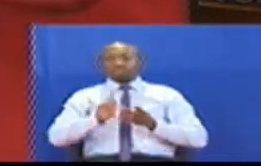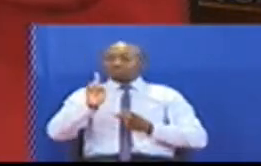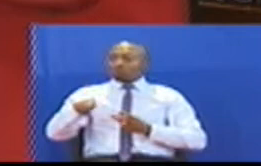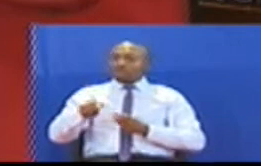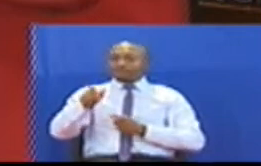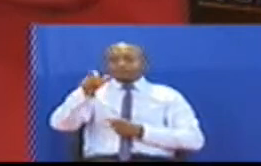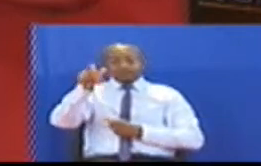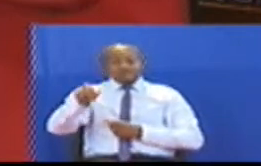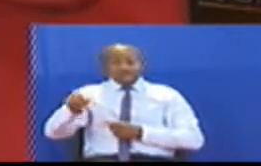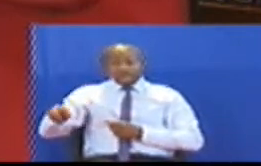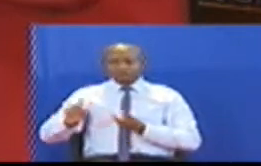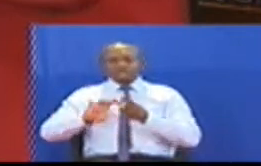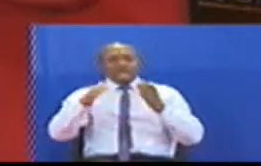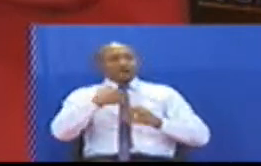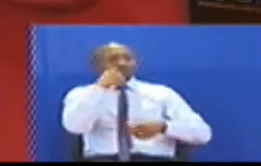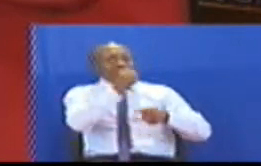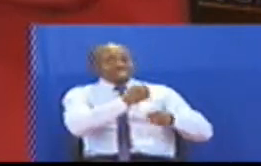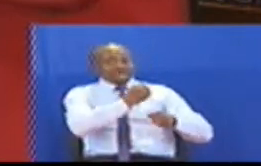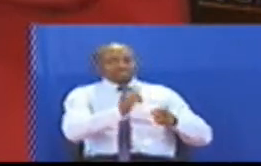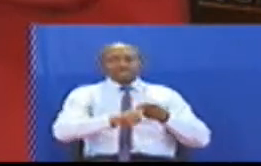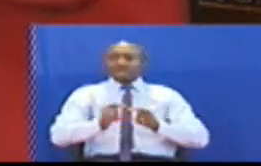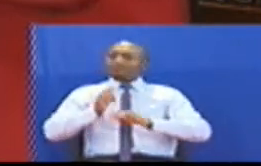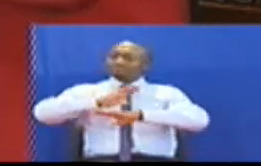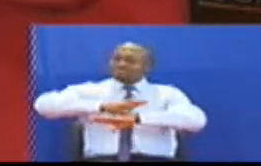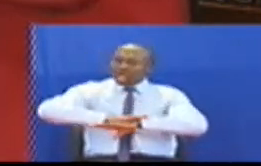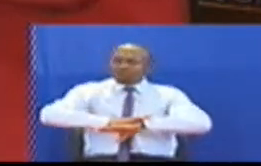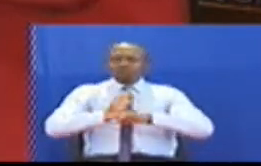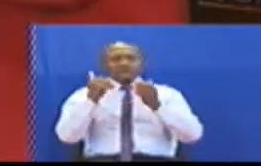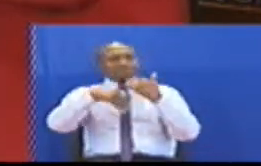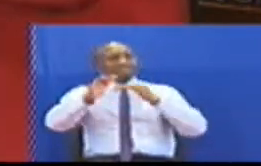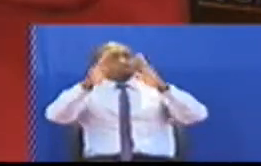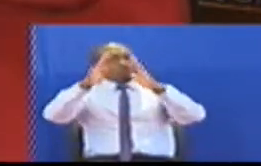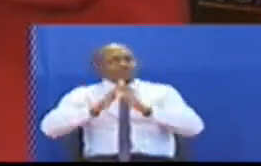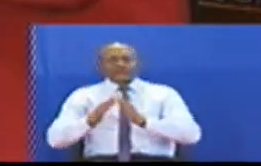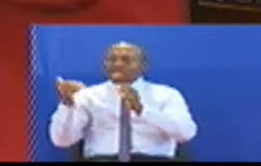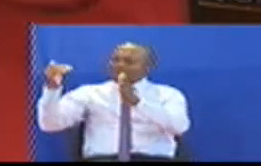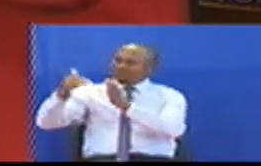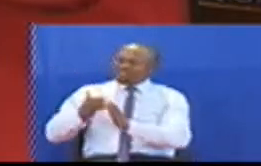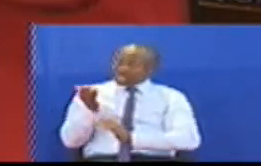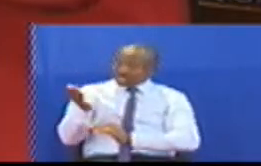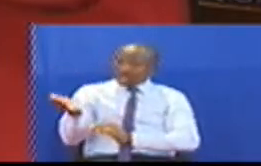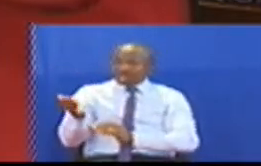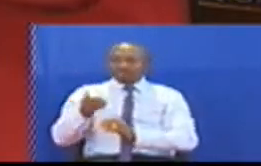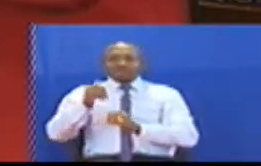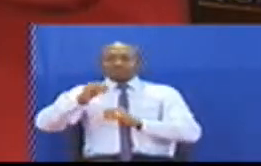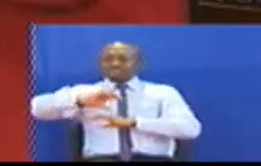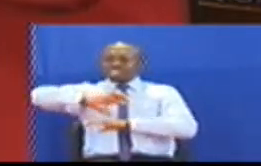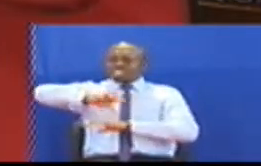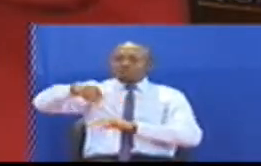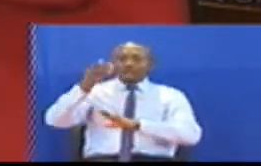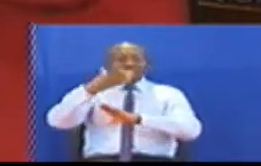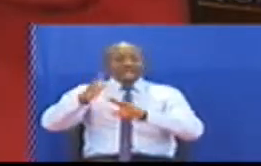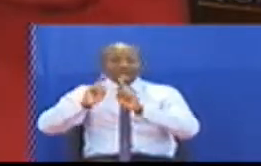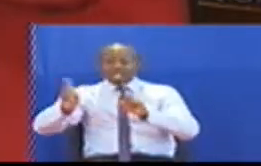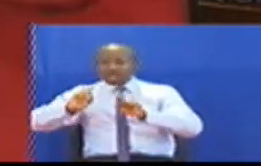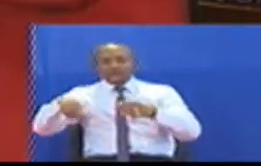raia au mtumishi amestaafu, amekwenda nyumbani, kafika kule chini Lake Tanganyika, amekuta kazi hakuna,